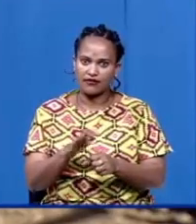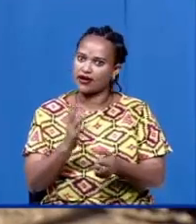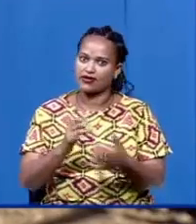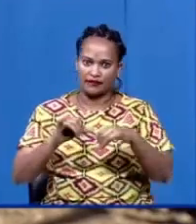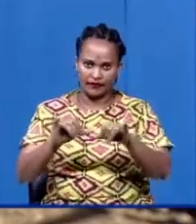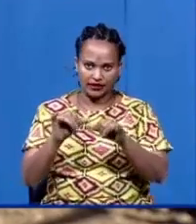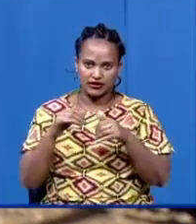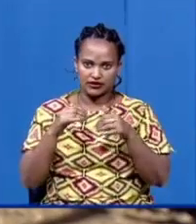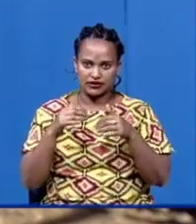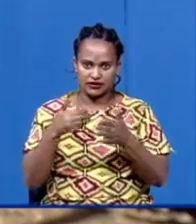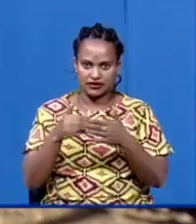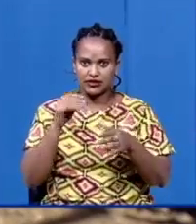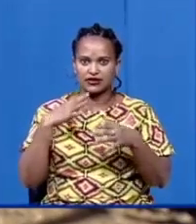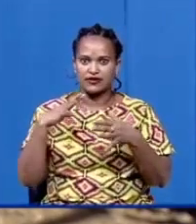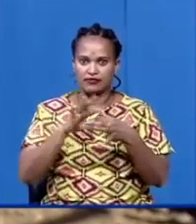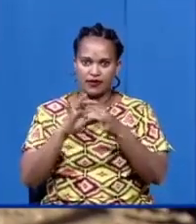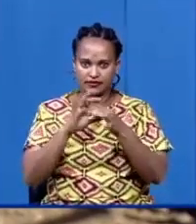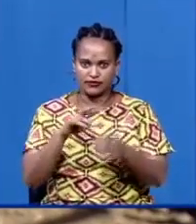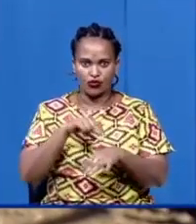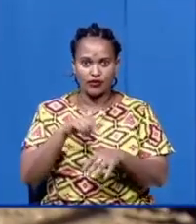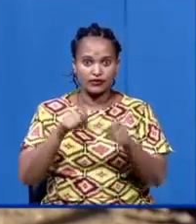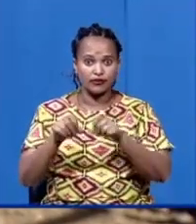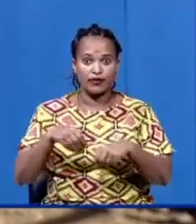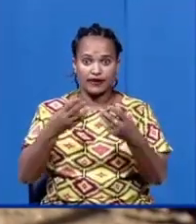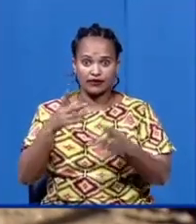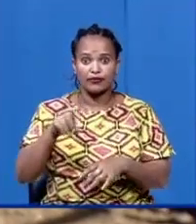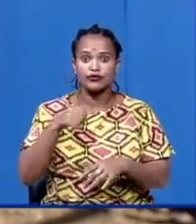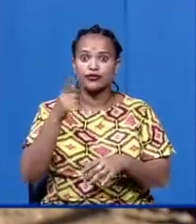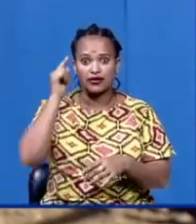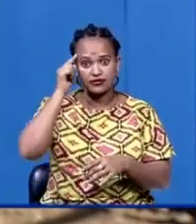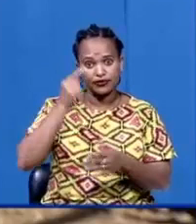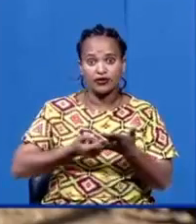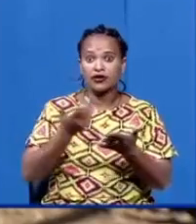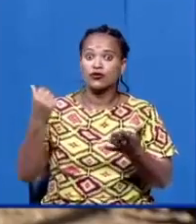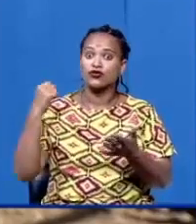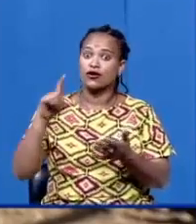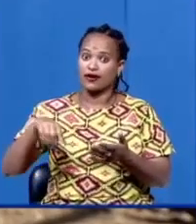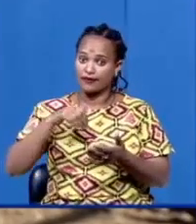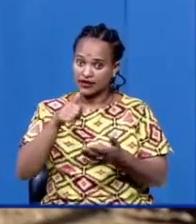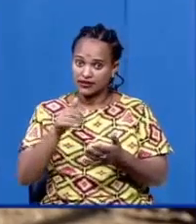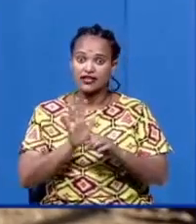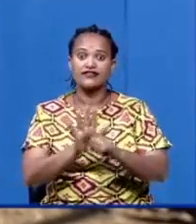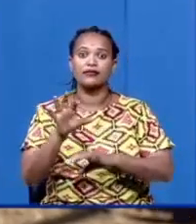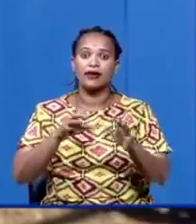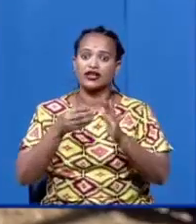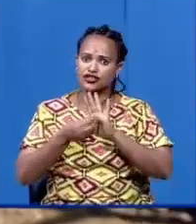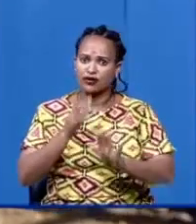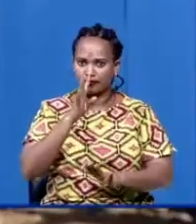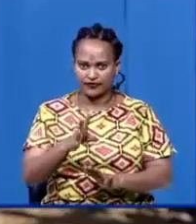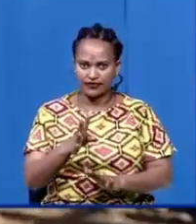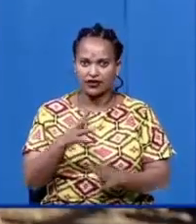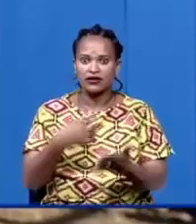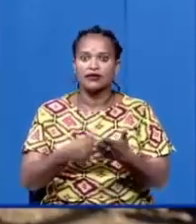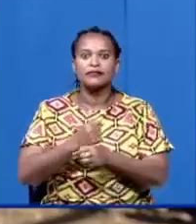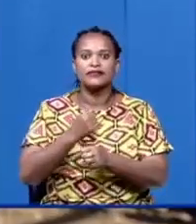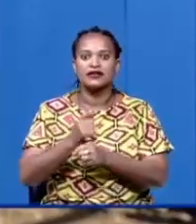እስኪሆን ድረስ የሲቪል ማህበረሰብ ተቋማት አስተዋጽኦ ማበርከት አለባቸው በያስባለሁ ያ ነገር ወደ ኋላ እንዳይመለስ ግፊት በማድረግ ጫና በመፍጠር